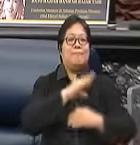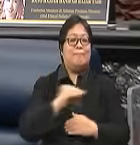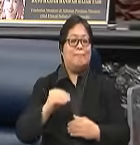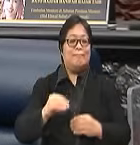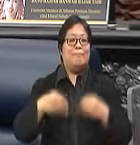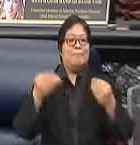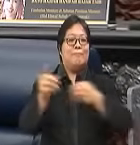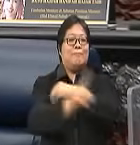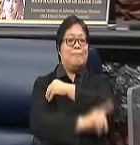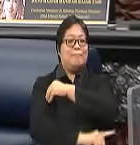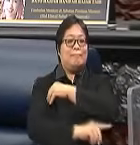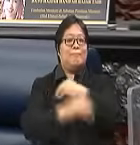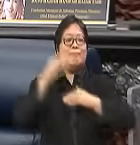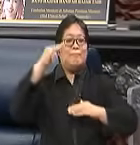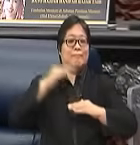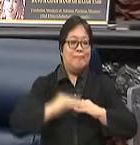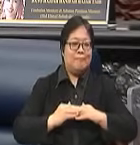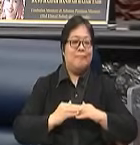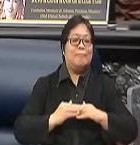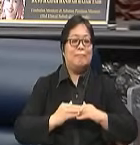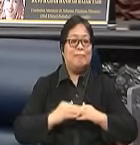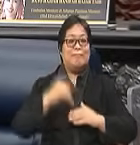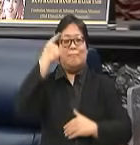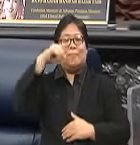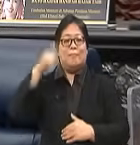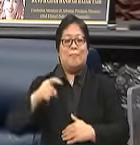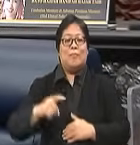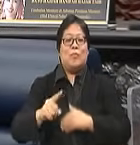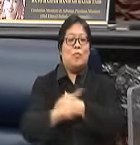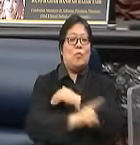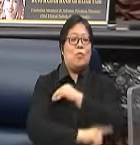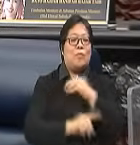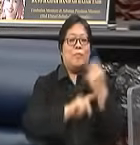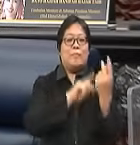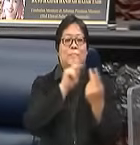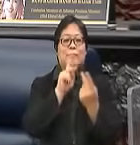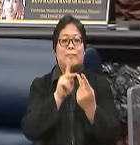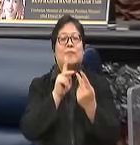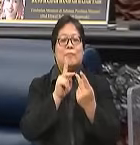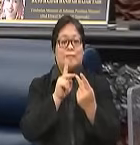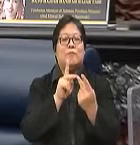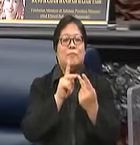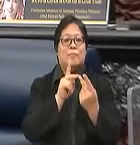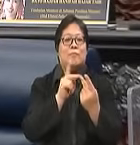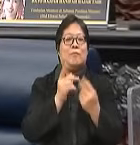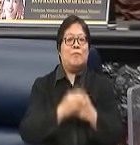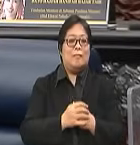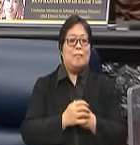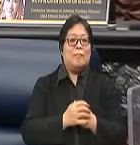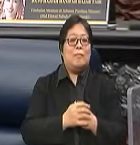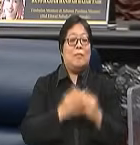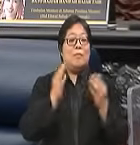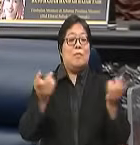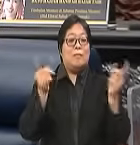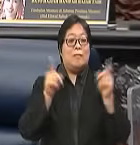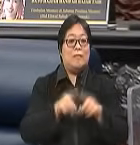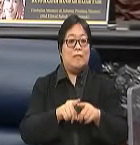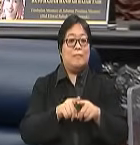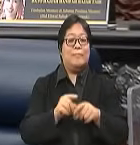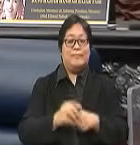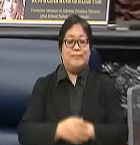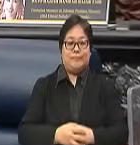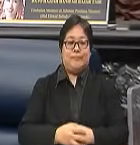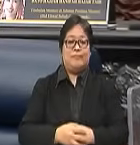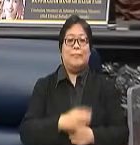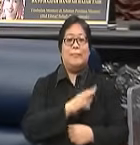mengenakan dan dan minimal bagi memastikan hukuman setimpal dan dikenalkan ke atas penjenayah alam sekitar